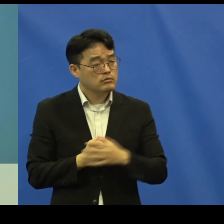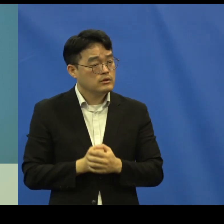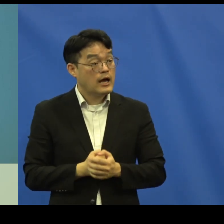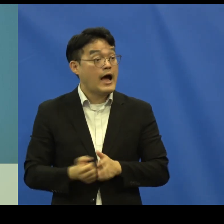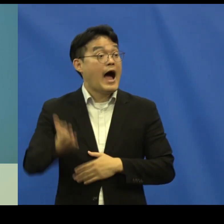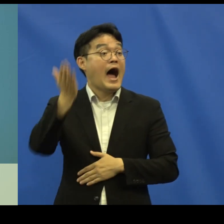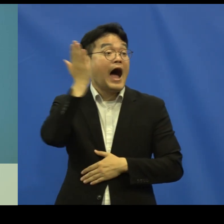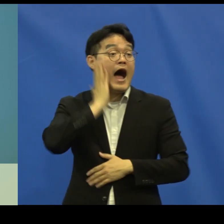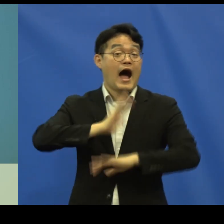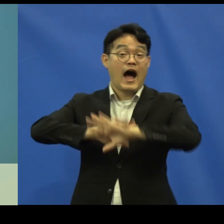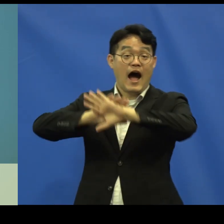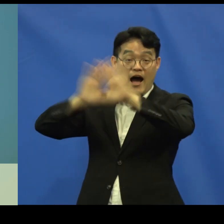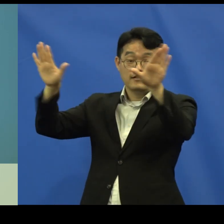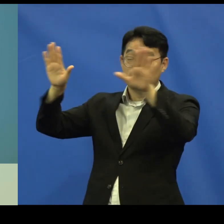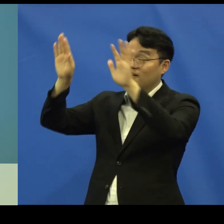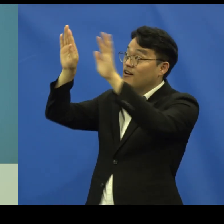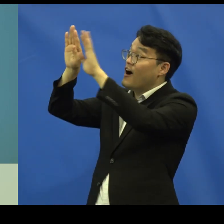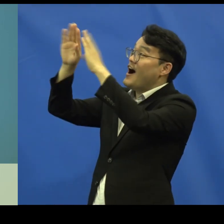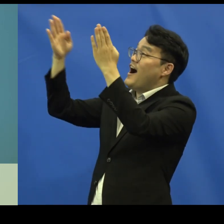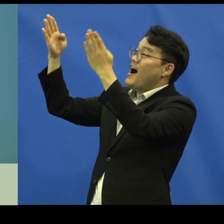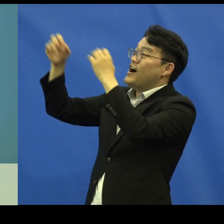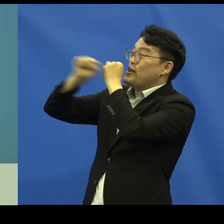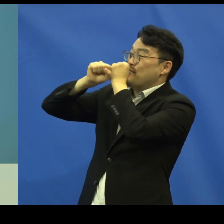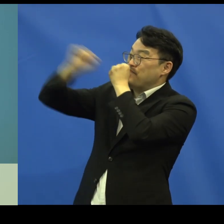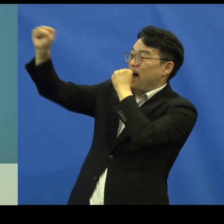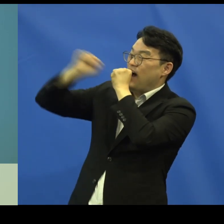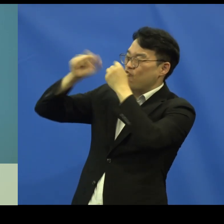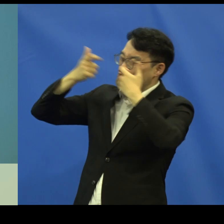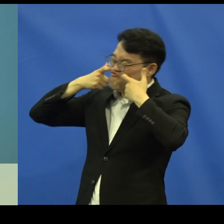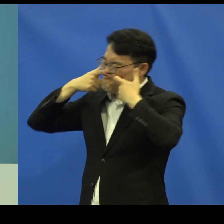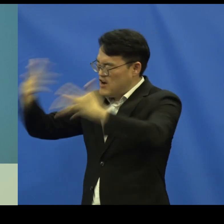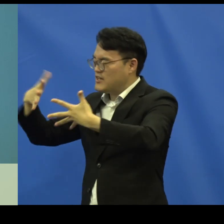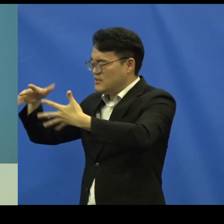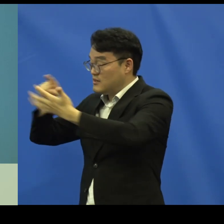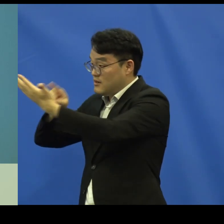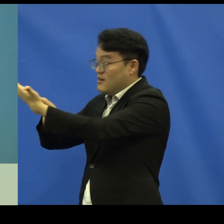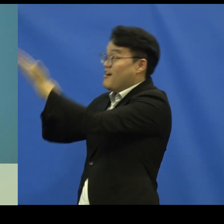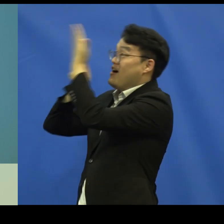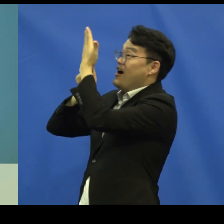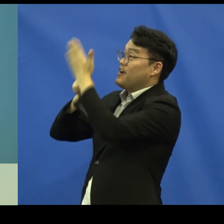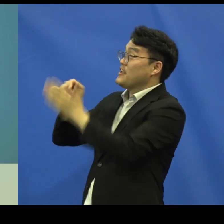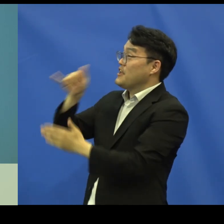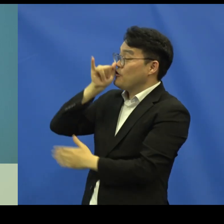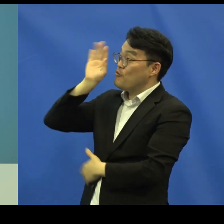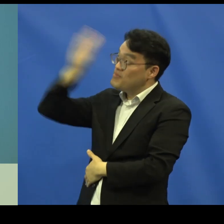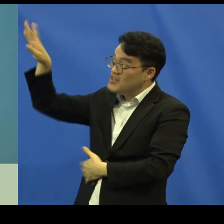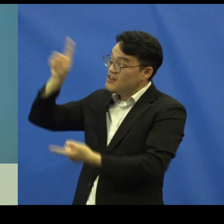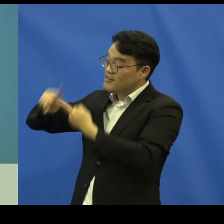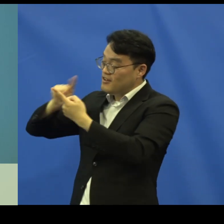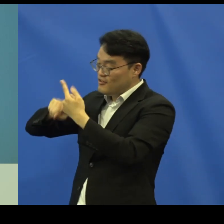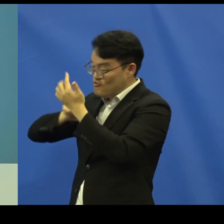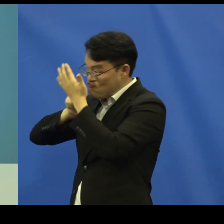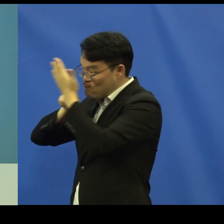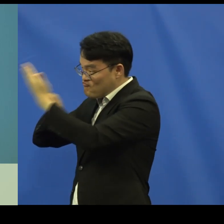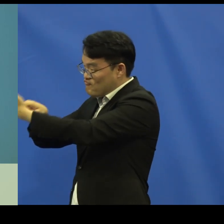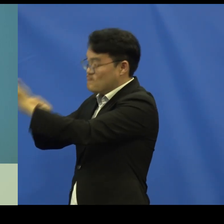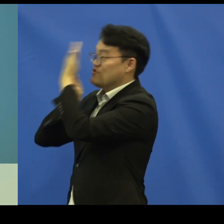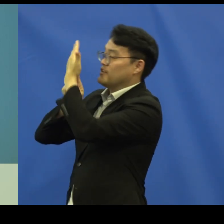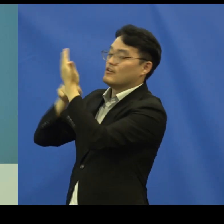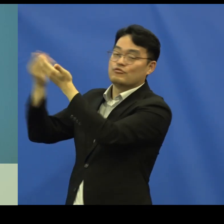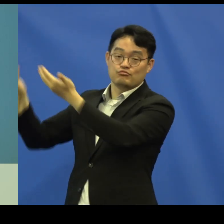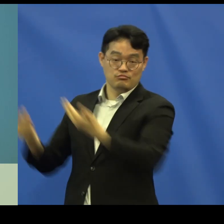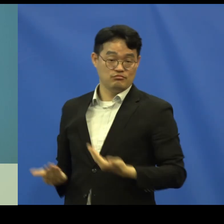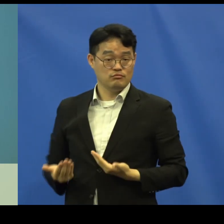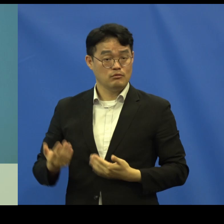음성이 큰 나팔 소리처럼 들리고 미래에 되어질 일들에 대한 말씀을 전해 주실 뿐만 아니라